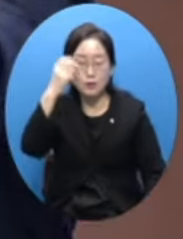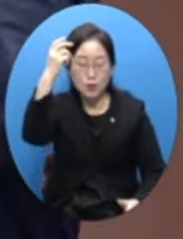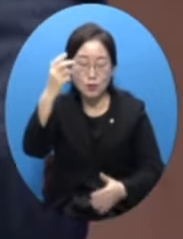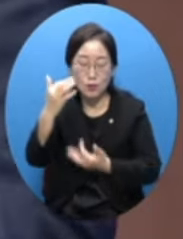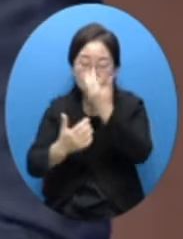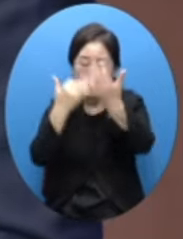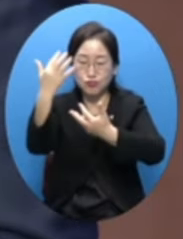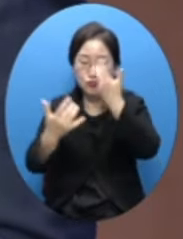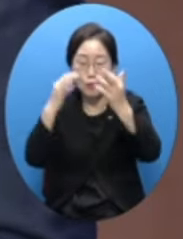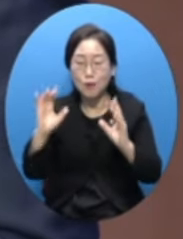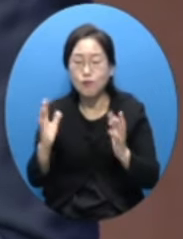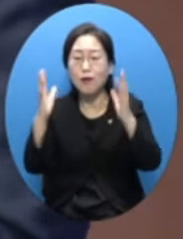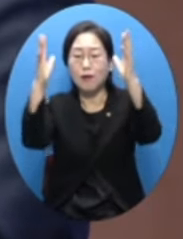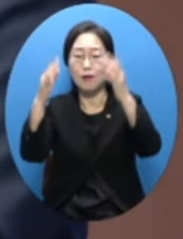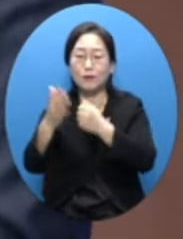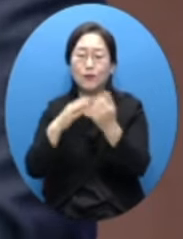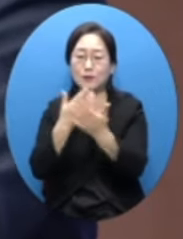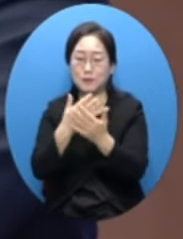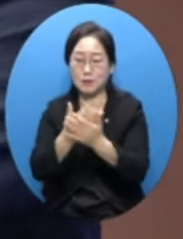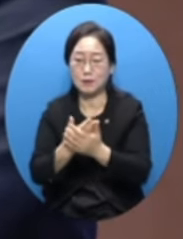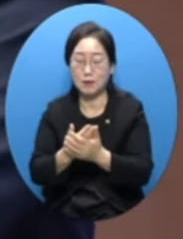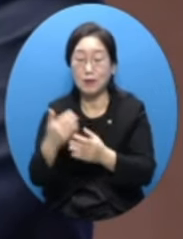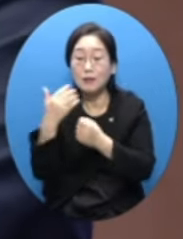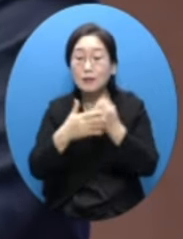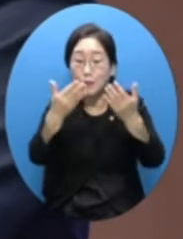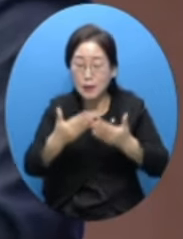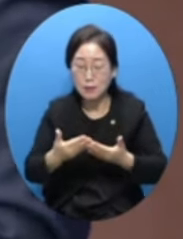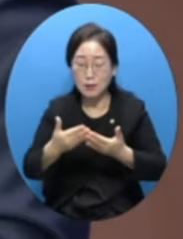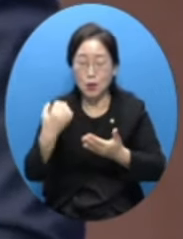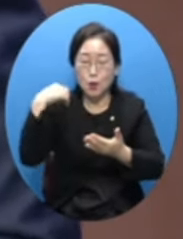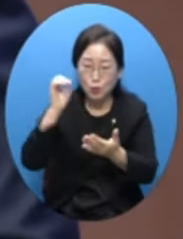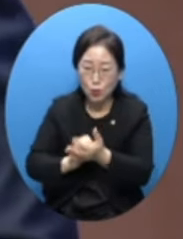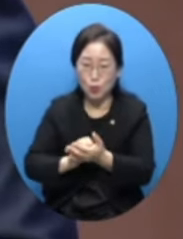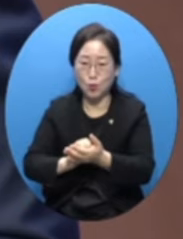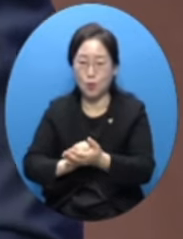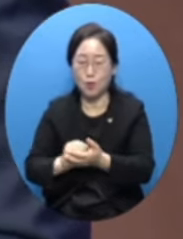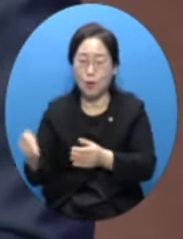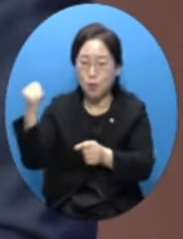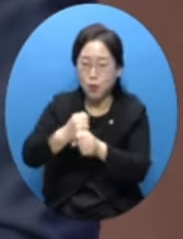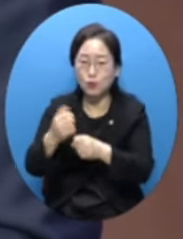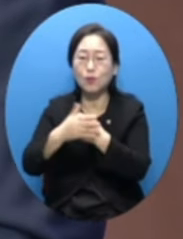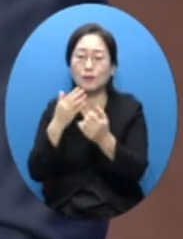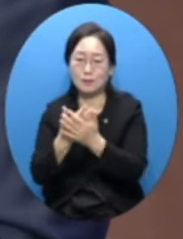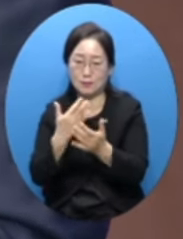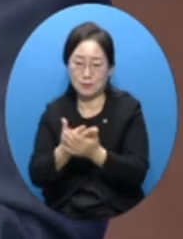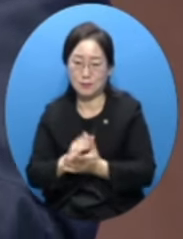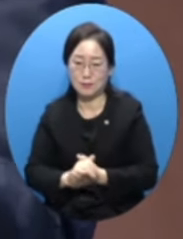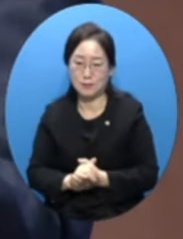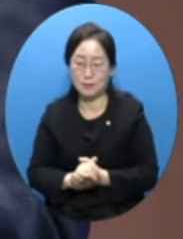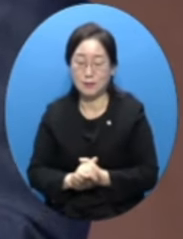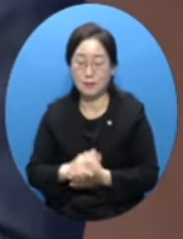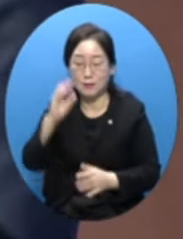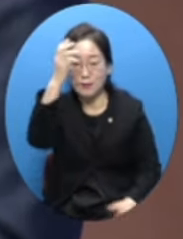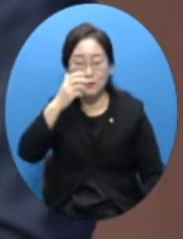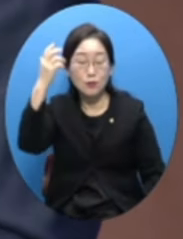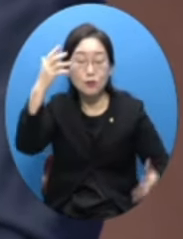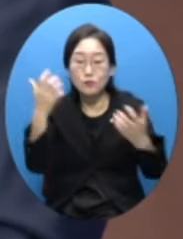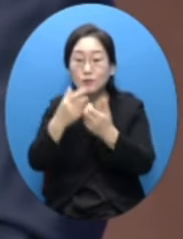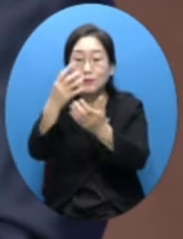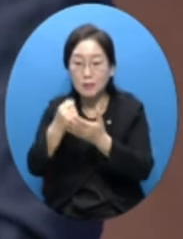활활 타오르게 하여 주옵소서. 우리가 은혜 받았을 때 그 모습으로 돌아가게 하여 주시옵소서. 성령으로